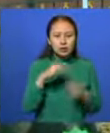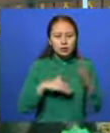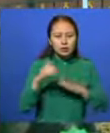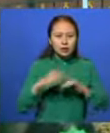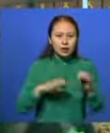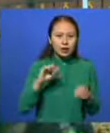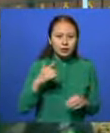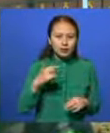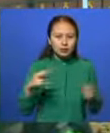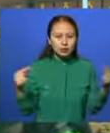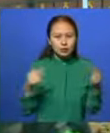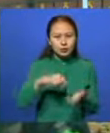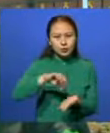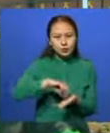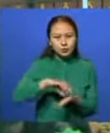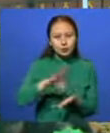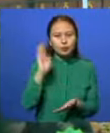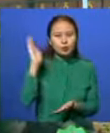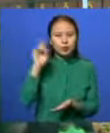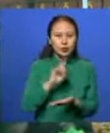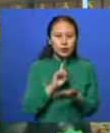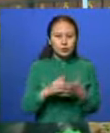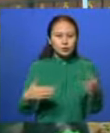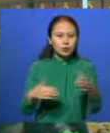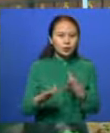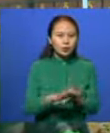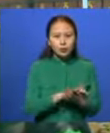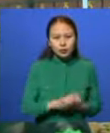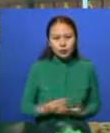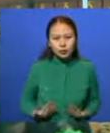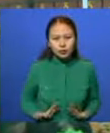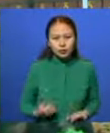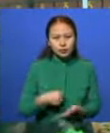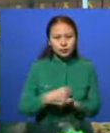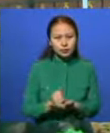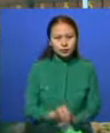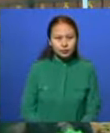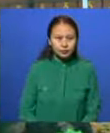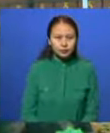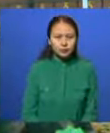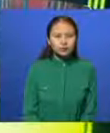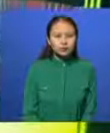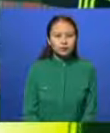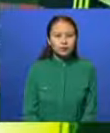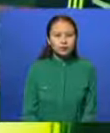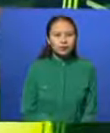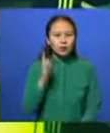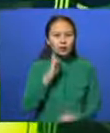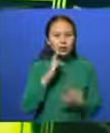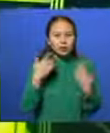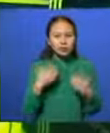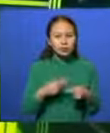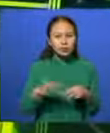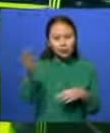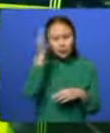жауынгерлік ұрыстарға қатысушылар келешек ұрпақты бірлік, татулық және тұрақтылыққа үндейміз. Әзірге осы.